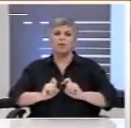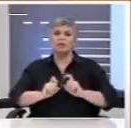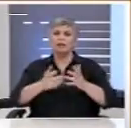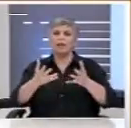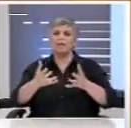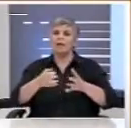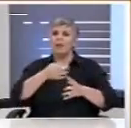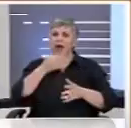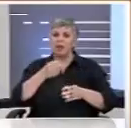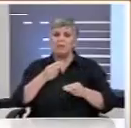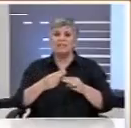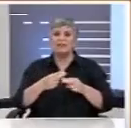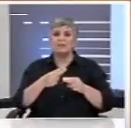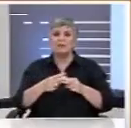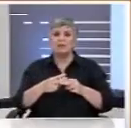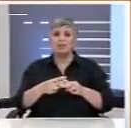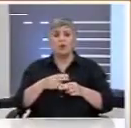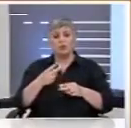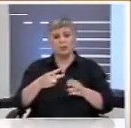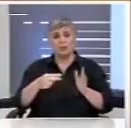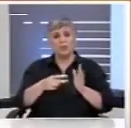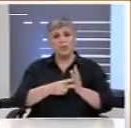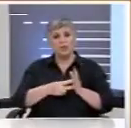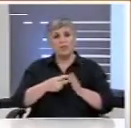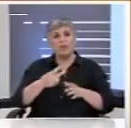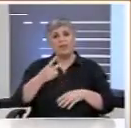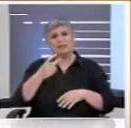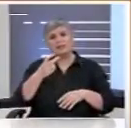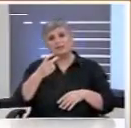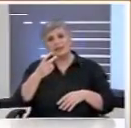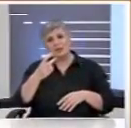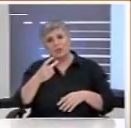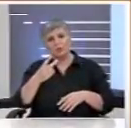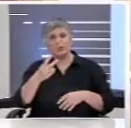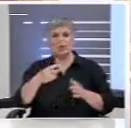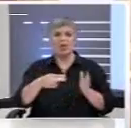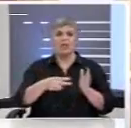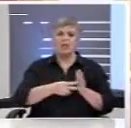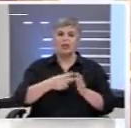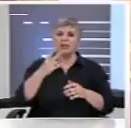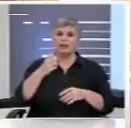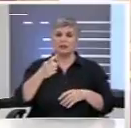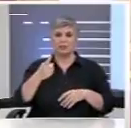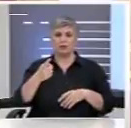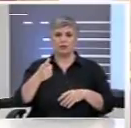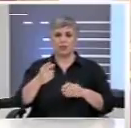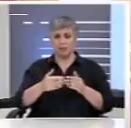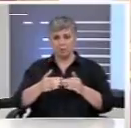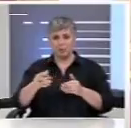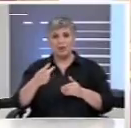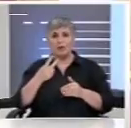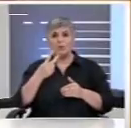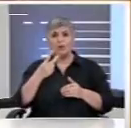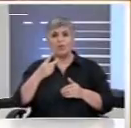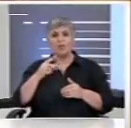δέσει μετά από το 2021. Είναι κλειδί το 2%, είναι η άγκυρα, γιατί τι λέει